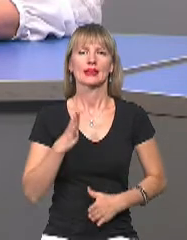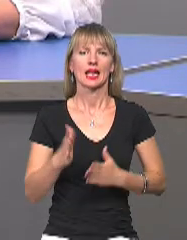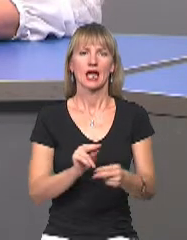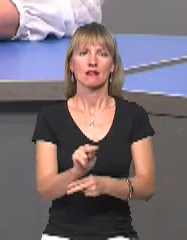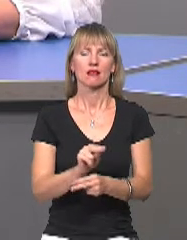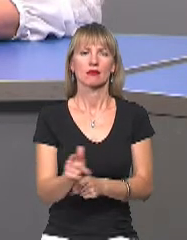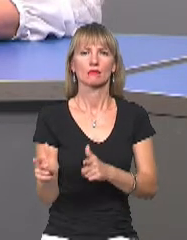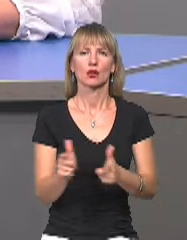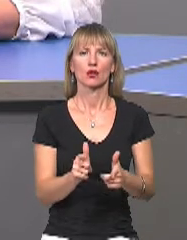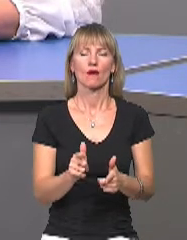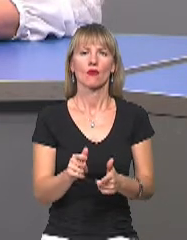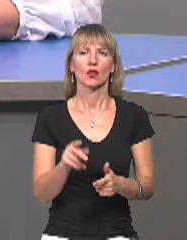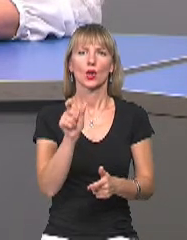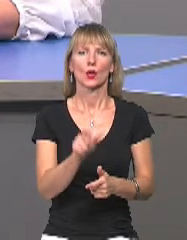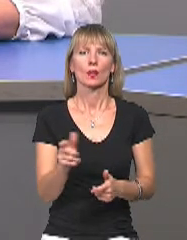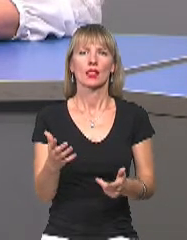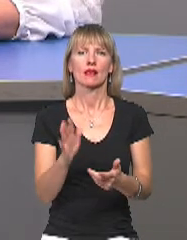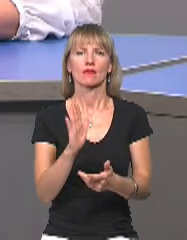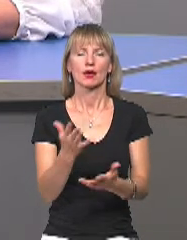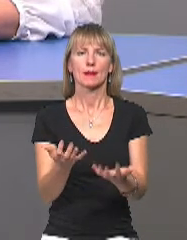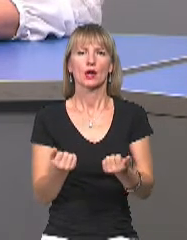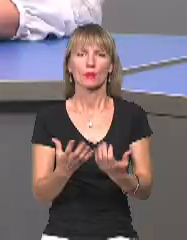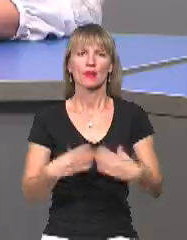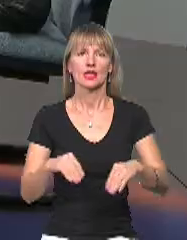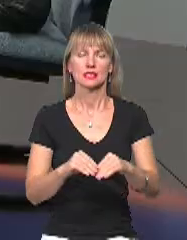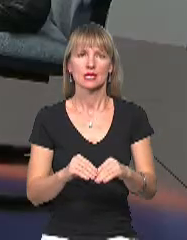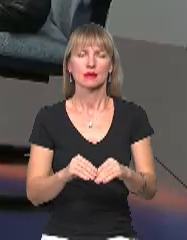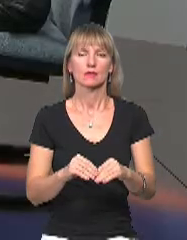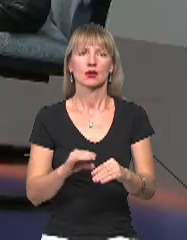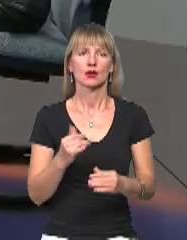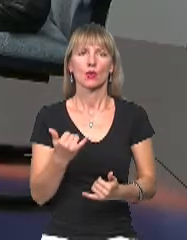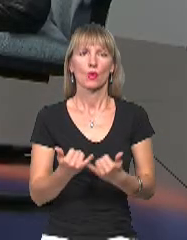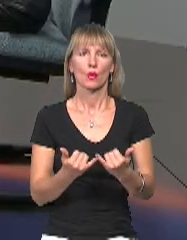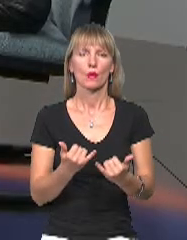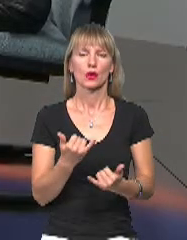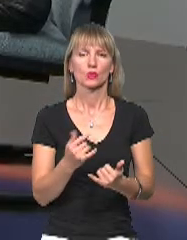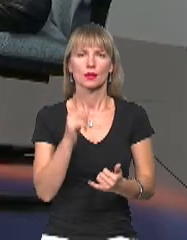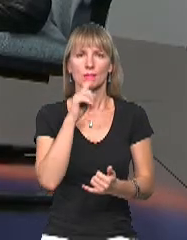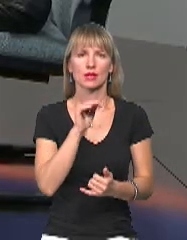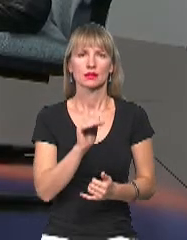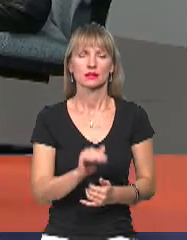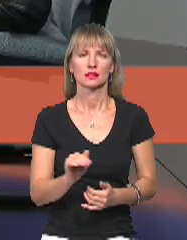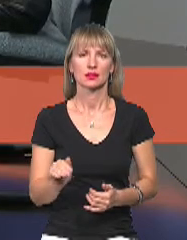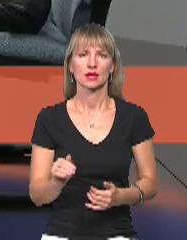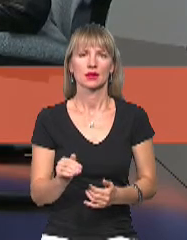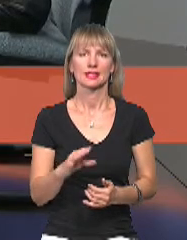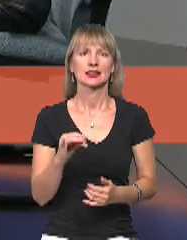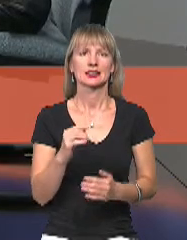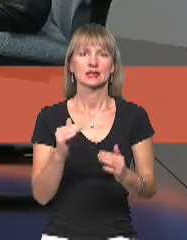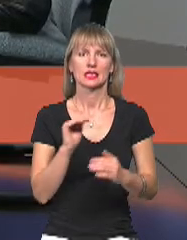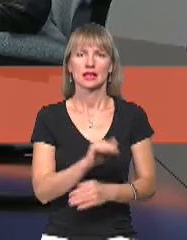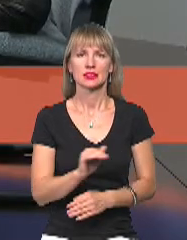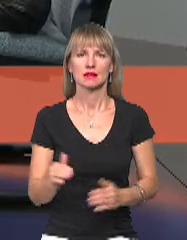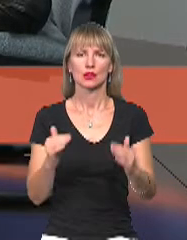з підготовки кандидатів у прийомні родини і опікуни-піклувальники. Добрий вечір, пані Юля. І